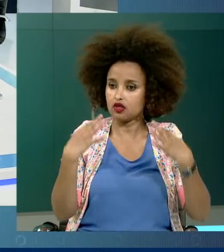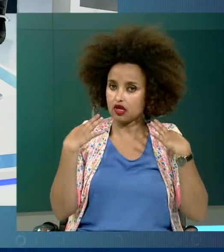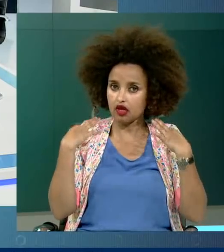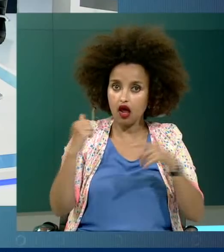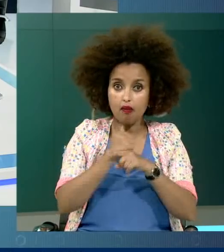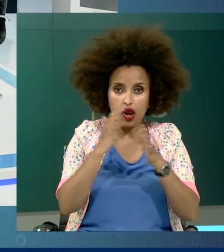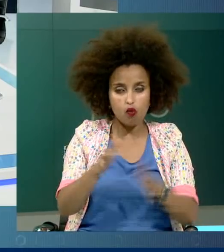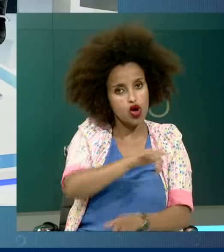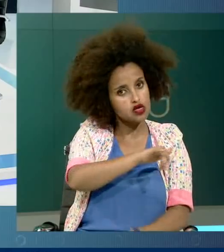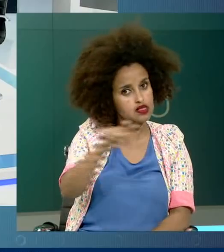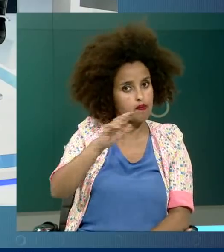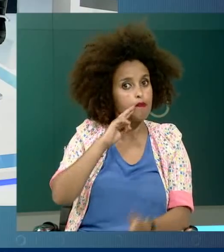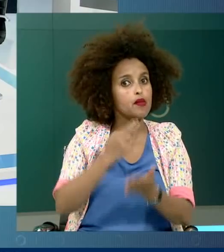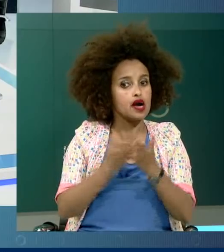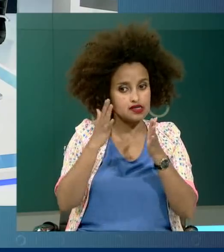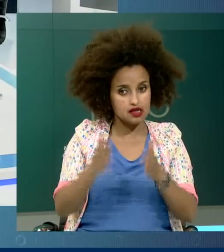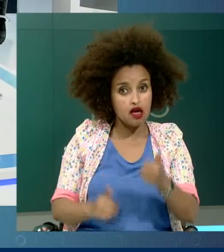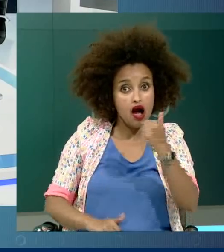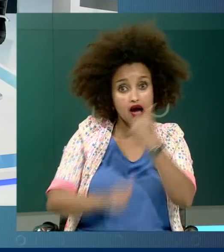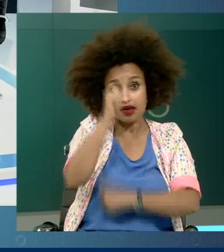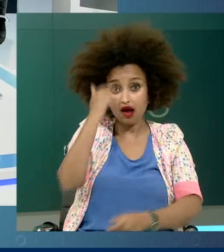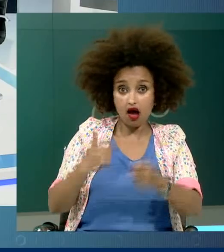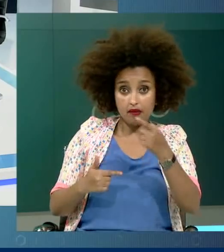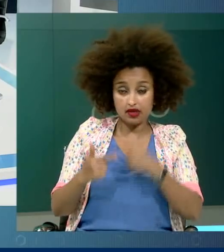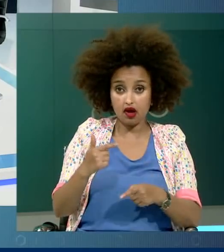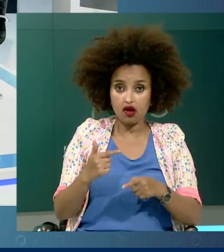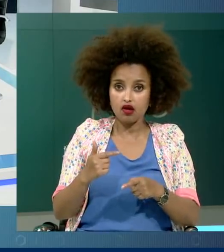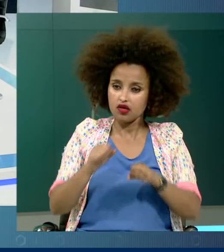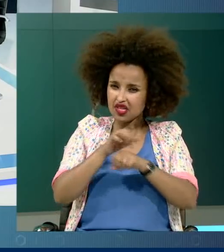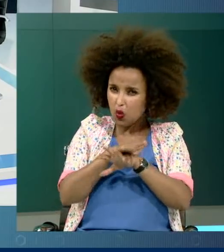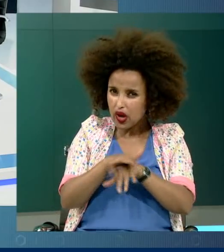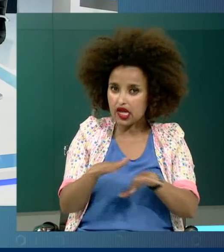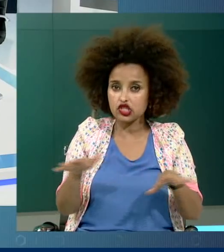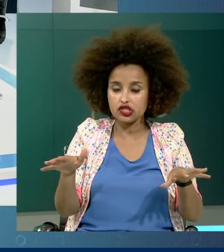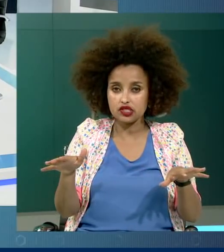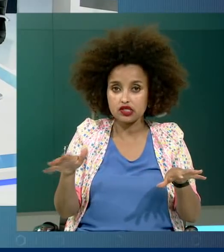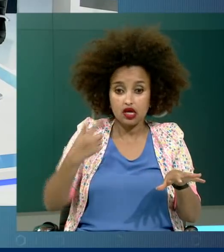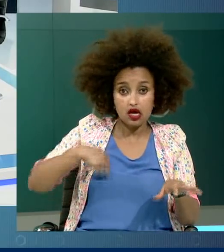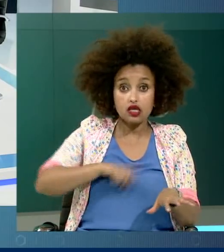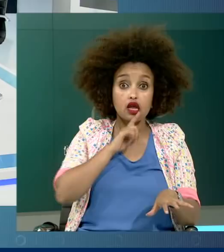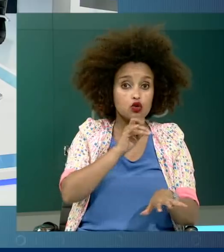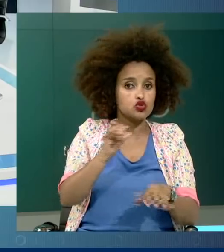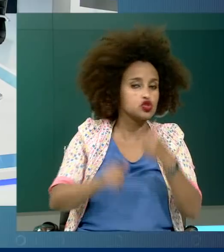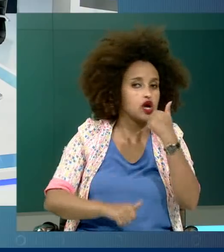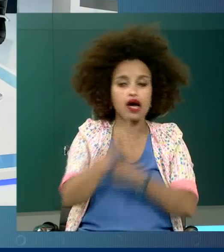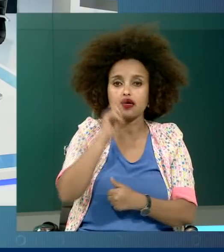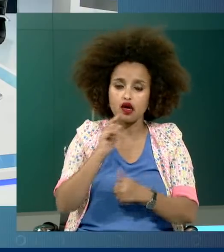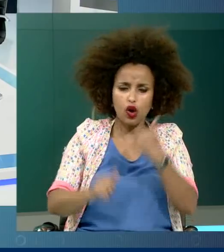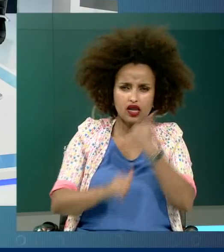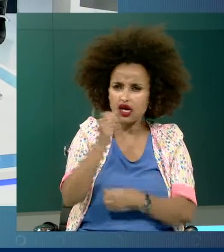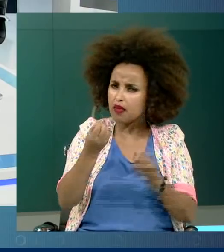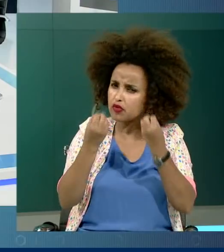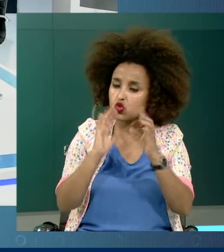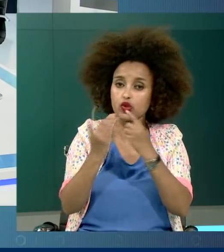ጋዜጠኛም አንዱ ይሄኛው ነገር አደጋ ሲመጣ እንደ ወረርሽኝ እኛል ነው እኮ እንጂ አደጋ ነው አይደለ? አደጋ በብዙ መልኩ